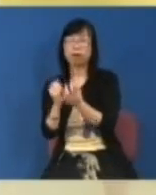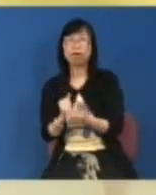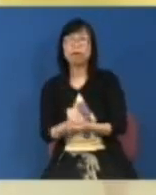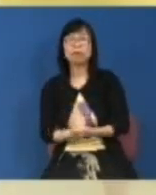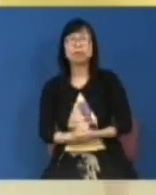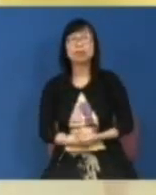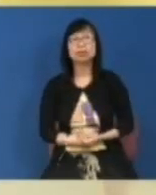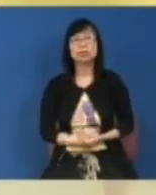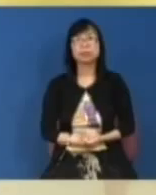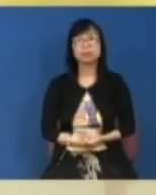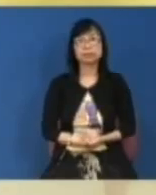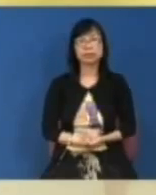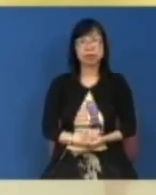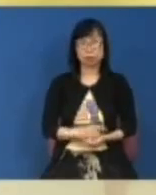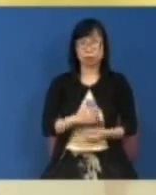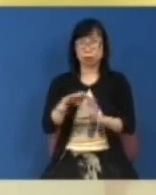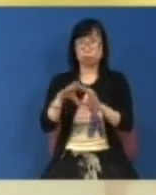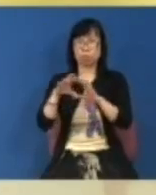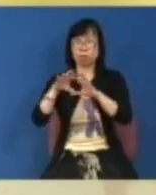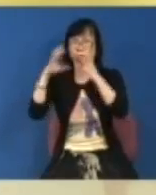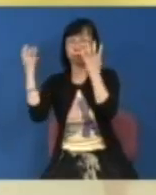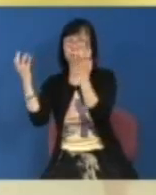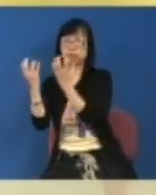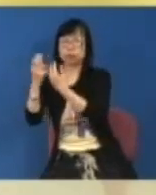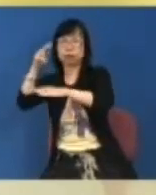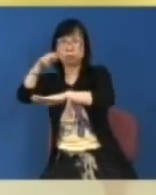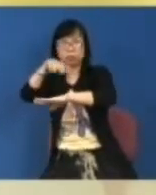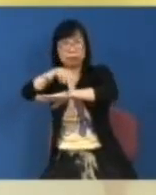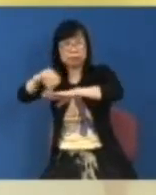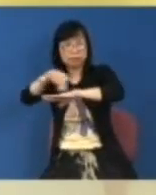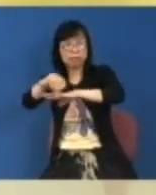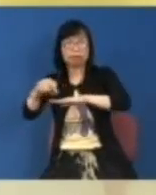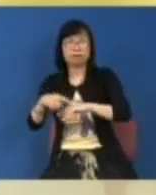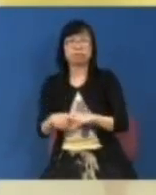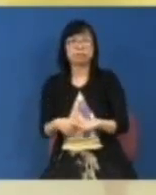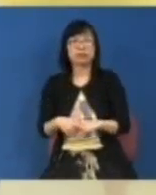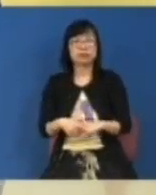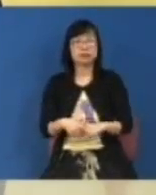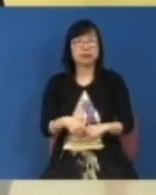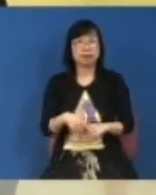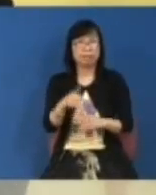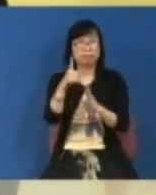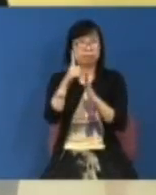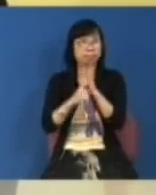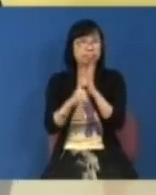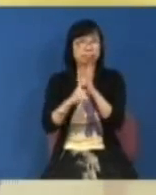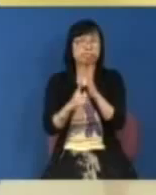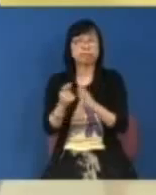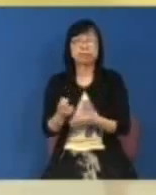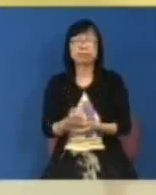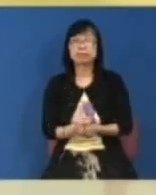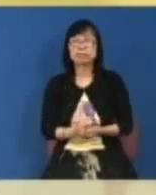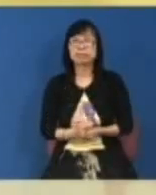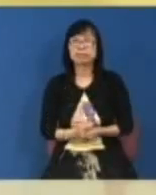於群眾運動的策略嘅討論咧，其實個水準非常之低啦。即係完全是不論